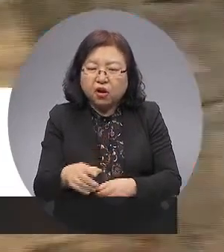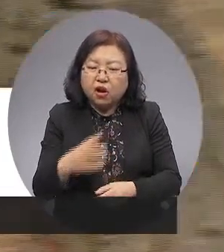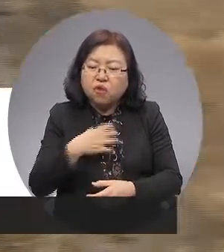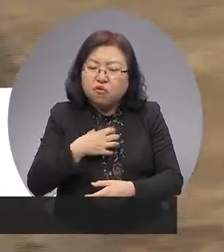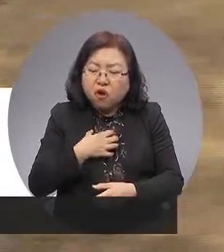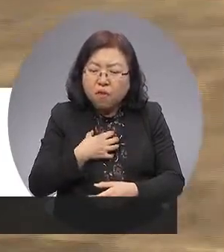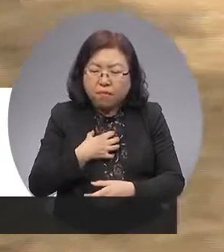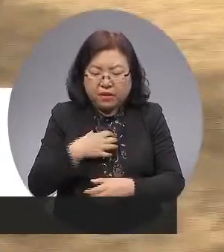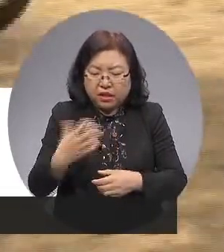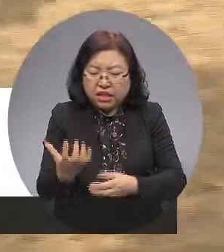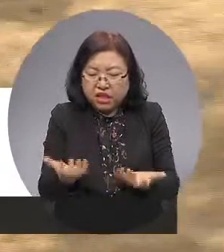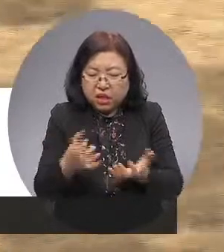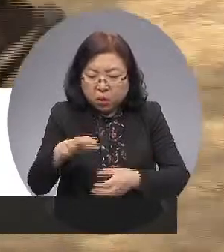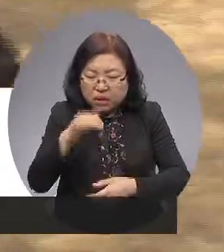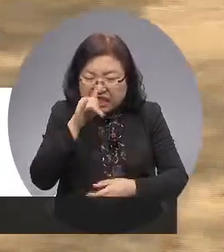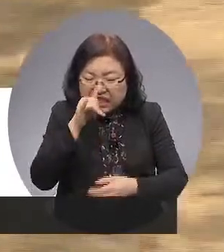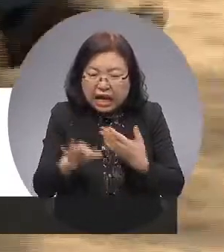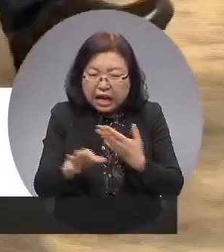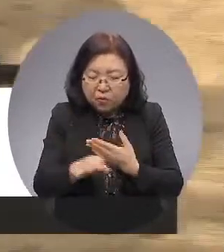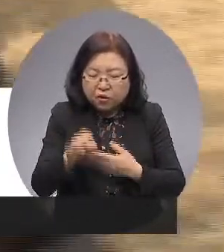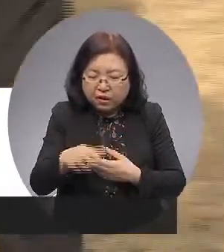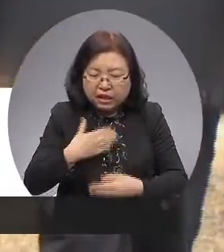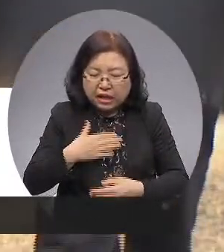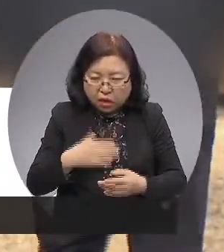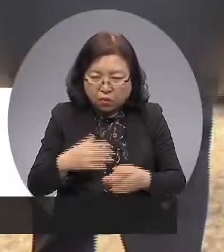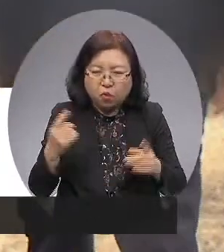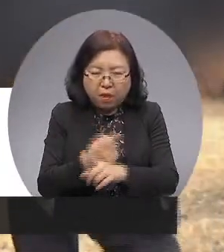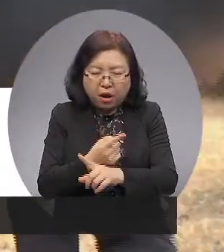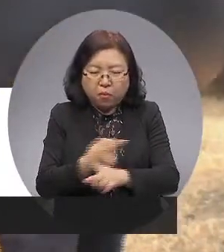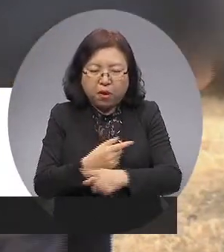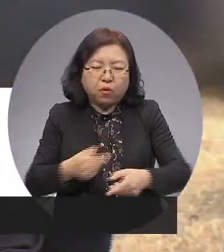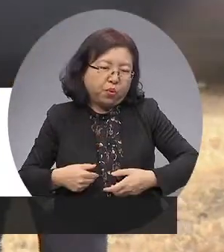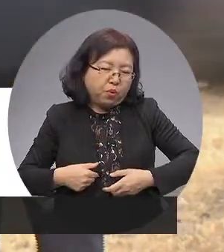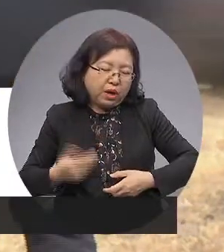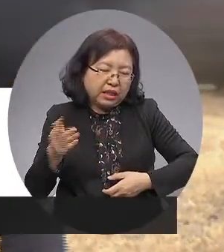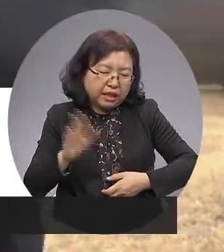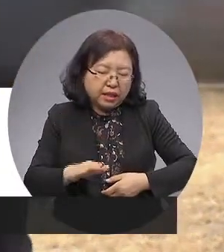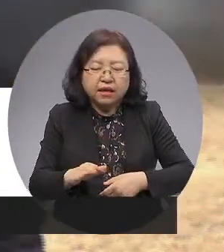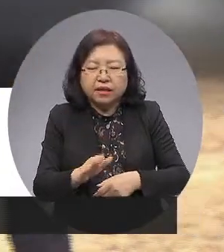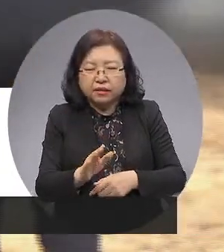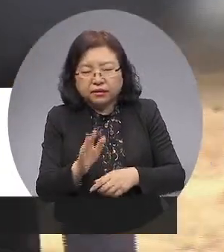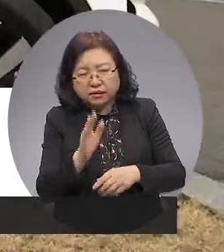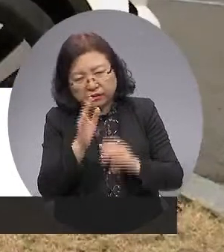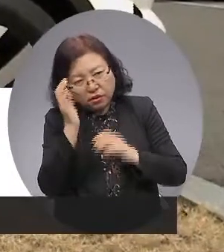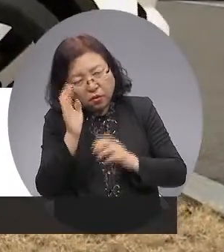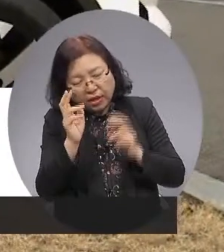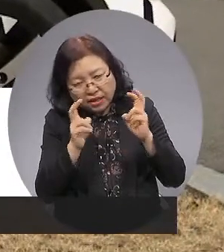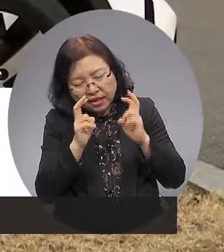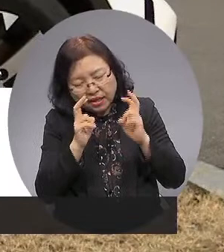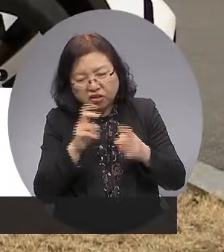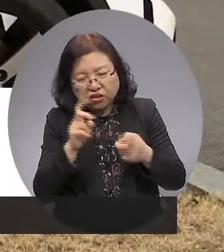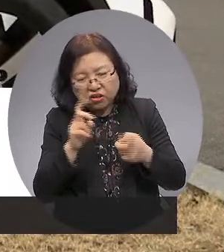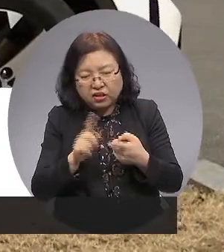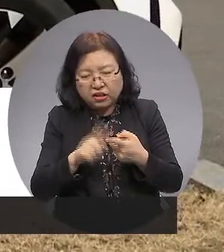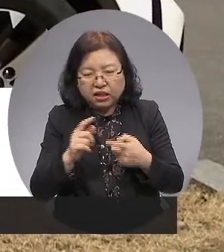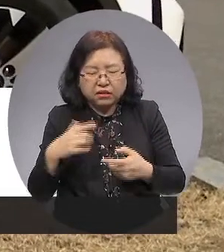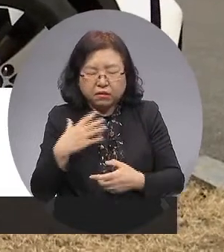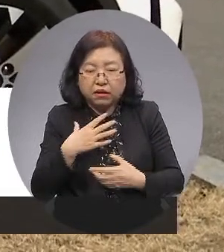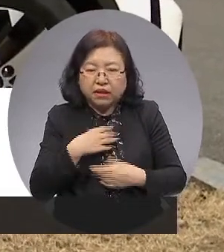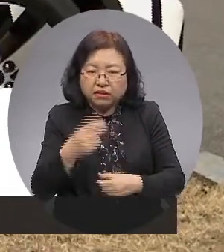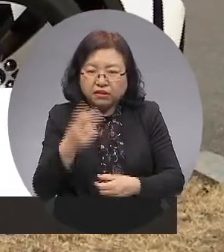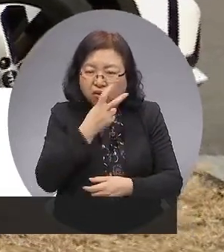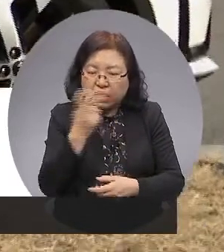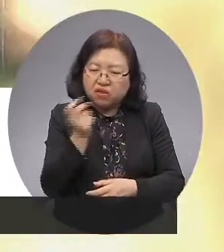확인하고 개선하는 절차를 제대로 구축하지 않는 등 원청이 안전보건관리체계 의무를 위반한 것으로